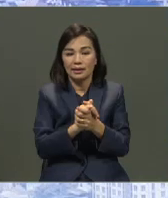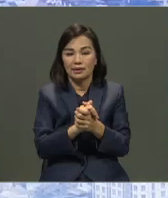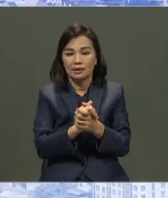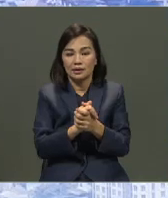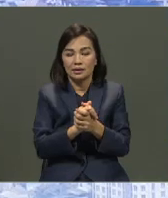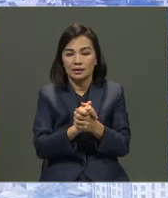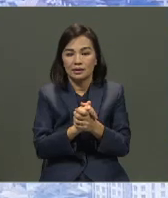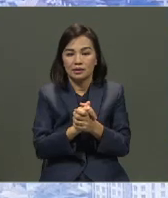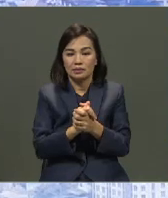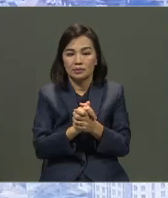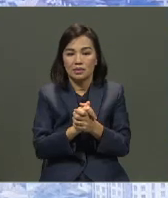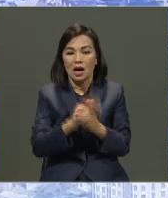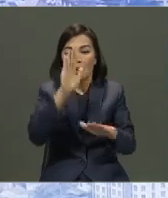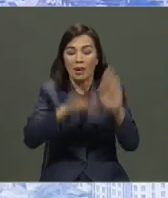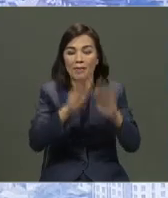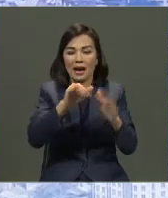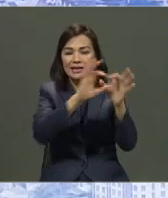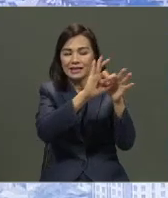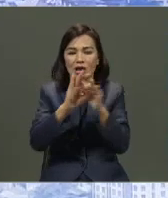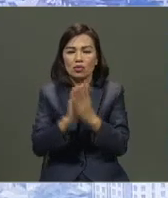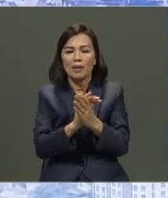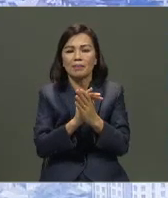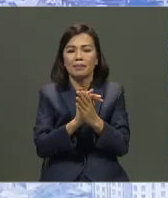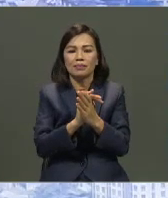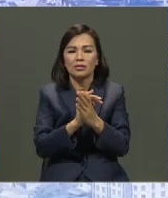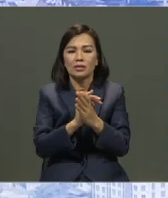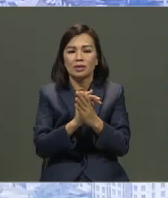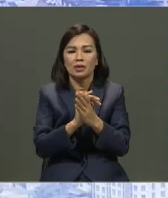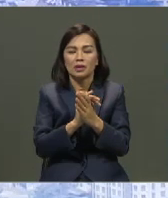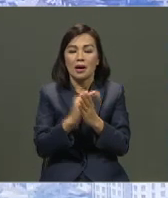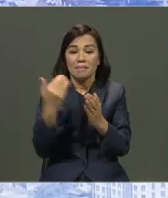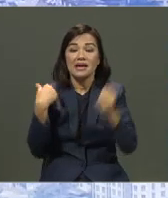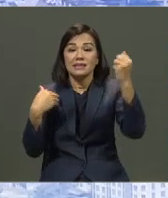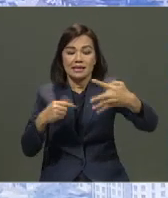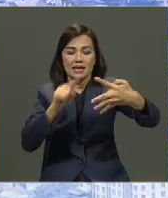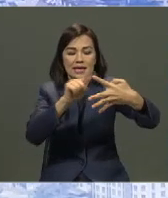วันอย่างที่ว่าสูงสุดเท่าที่เราเคยมีรายงานมาคือมีการติดต่อกันใน4เจเนอเรชั่นหรือ 4ช่วงเวลาที่มีการติดต่อเพราะฉะนั้นหมวดจากนี้ไปชุดข้อมูลเหล่านี้ไม่มีการเปิดเผยอะไรกับที่ใดจะต้องถูกลบล้างไปนั้นกรณีอย่างนี้นำเรียนว่าขอให้ท่านได้ให้ความร่วมมือ